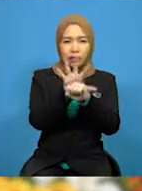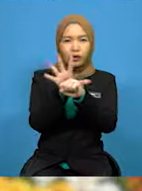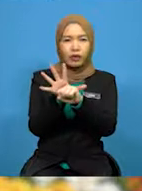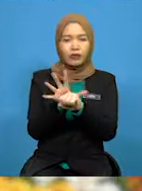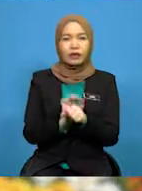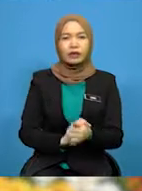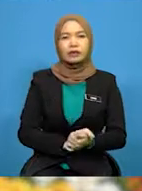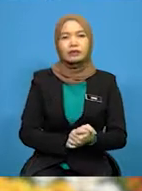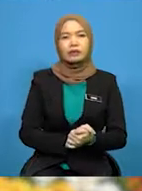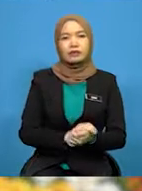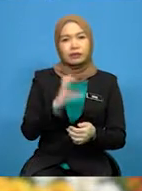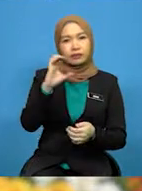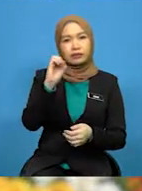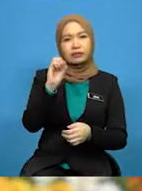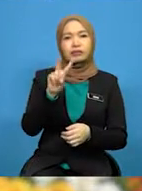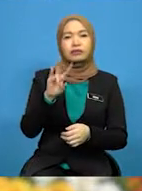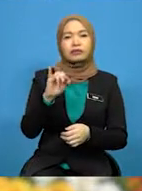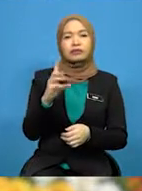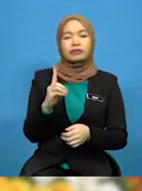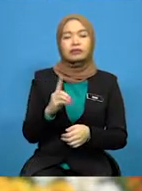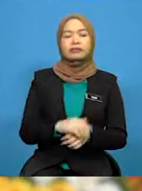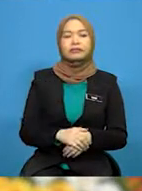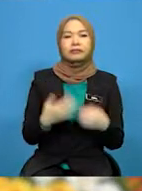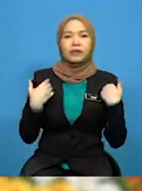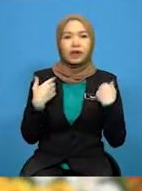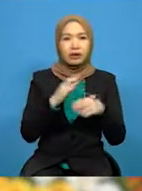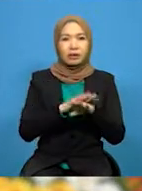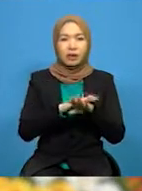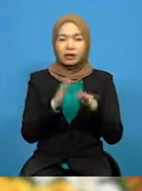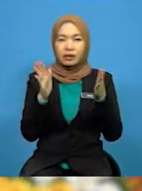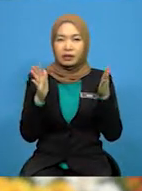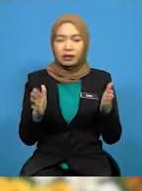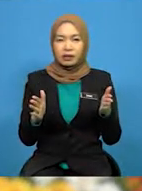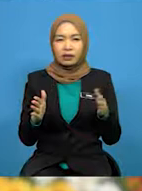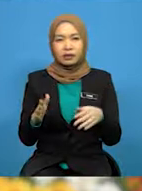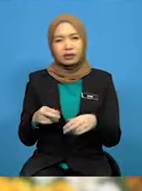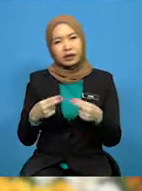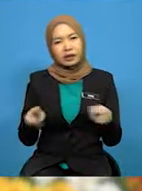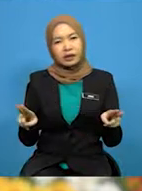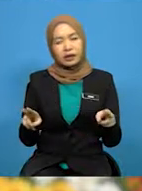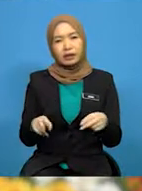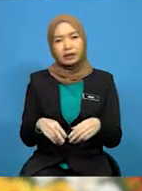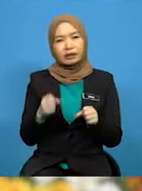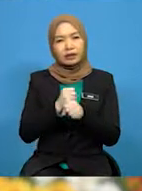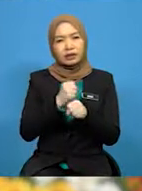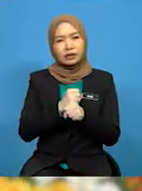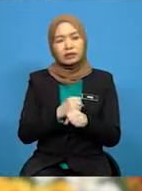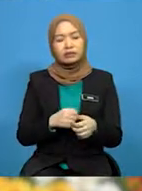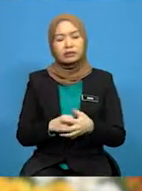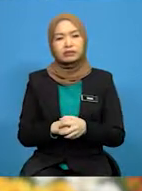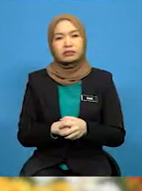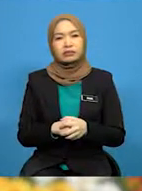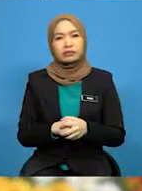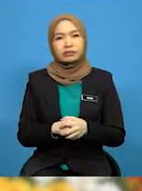syarikat akan membuang pekerja dan pasti ramai yang akan menganggur. Apa yang pasti isu ini akan membebankan negara